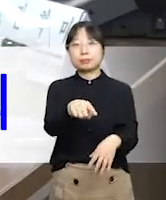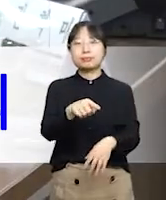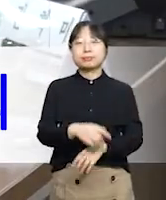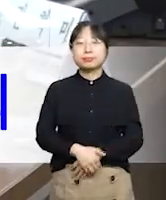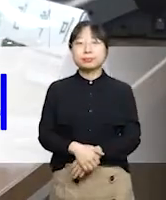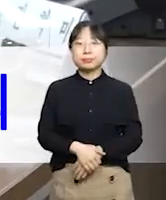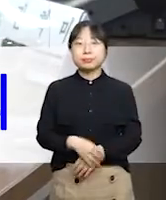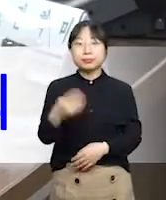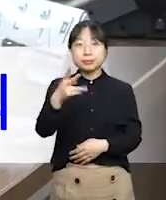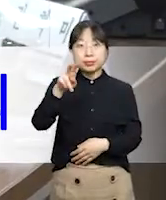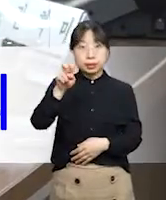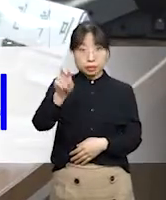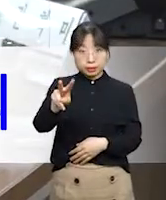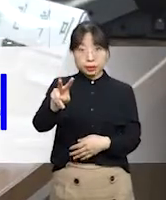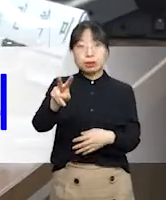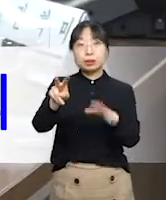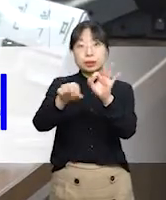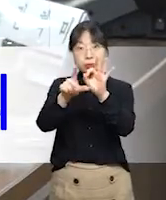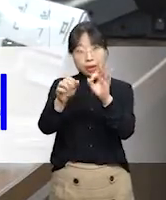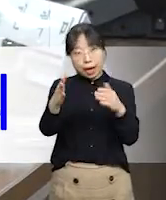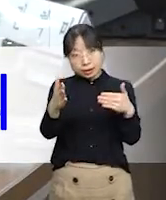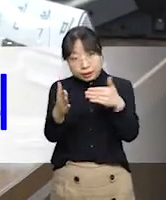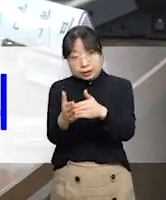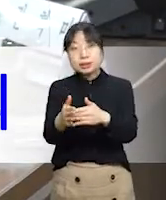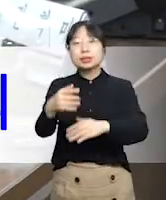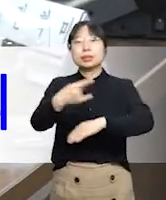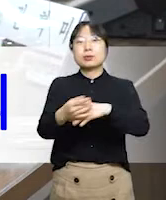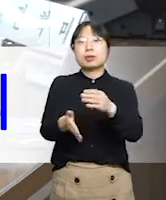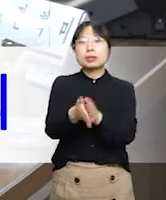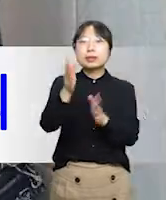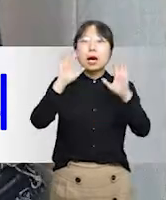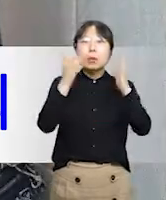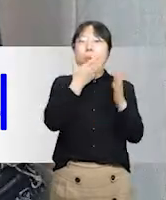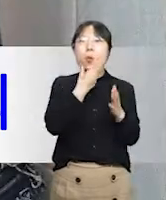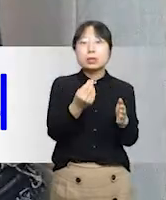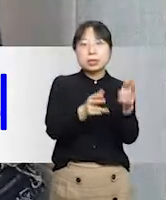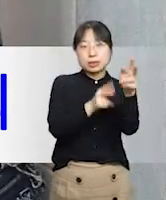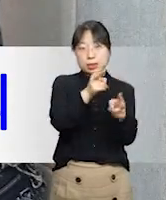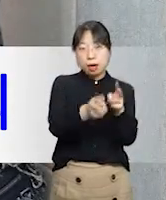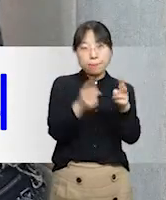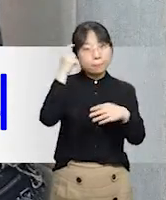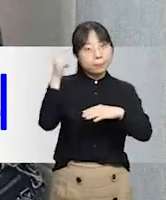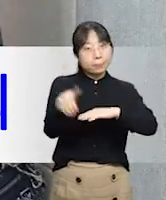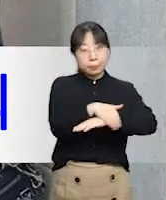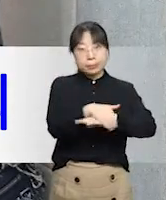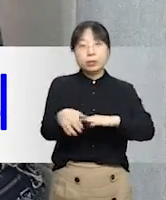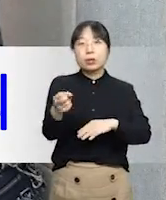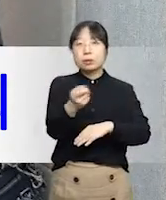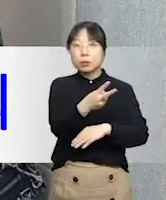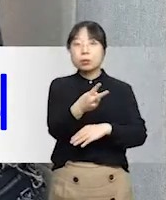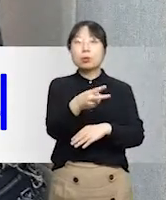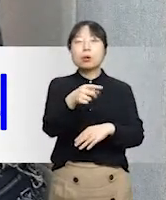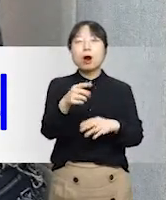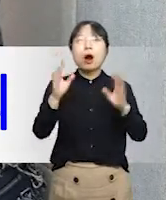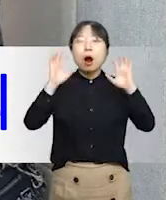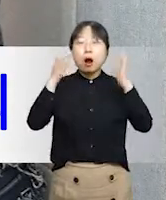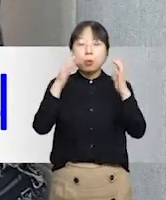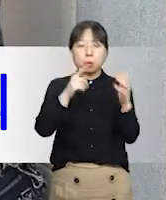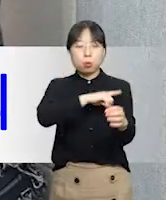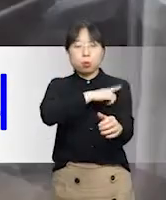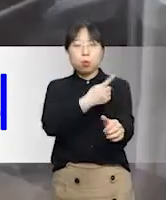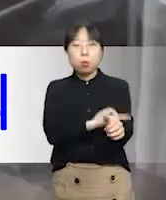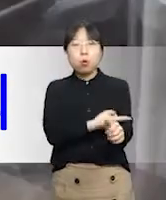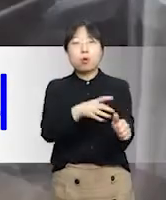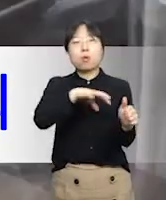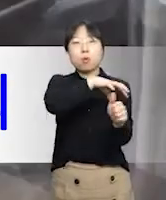시의 아동복지사업 시행계획, 보호대상 아동의 보호 및 퇴소조치에 관한 사항과 아동학대 등 아동의 보호조치를